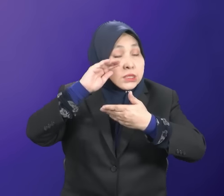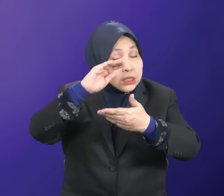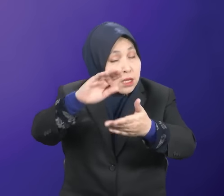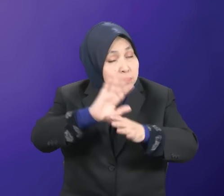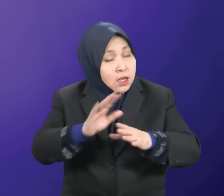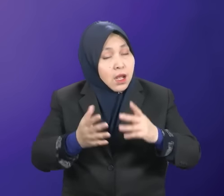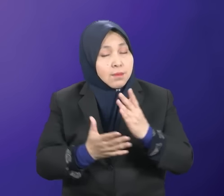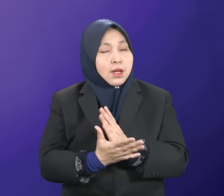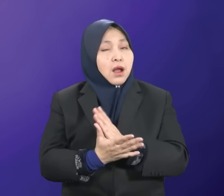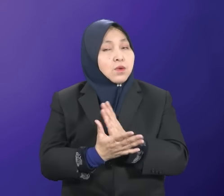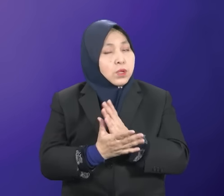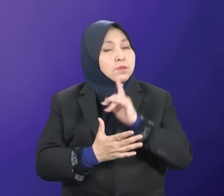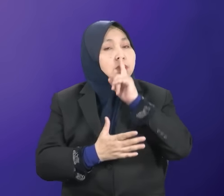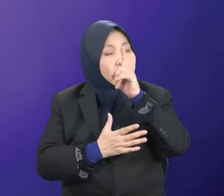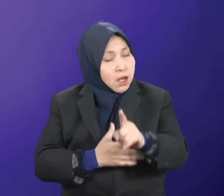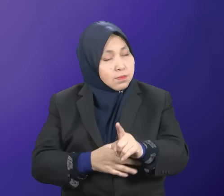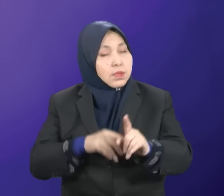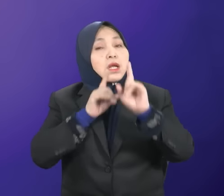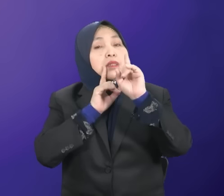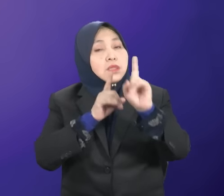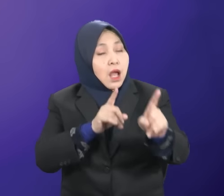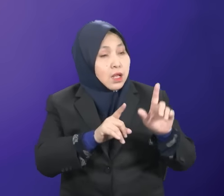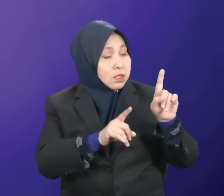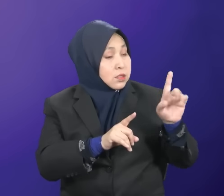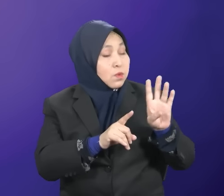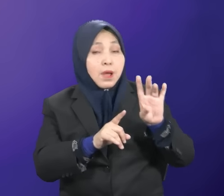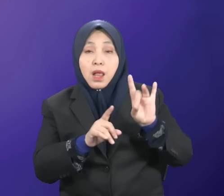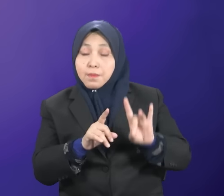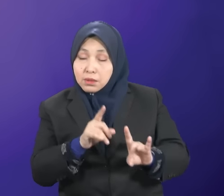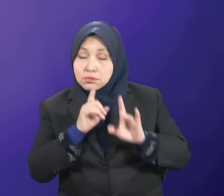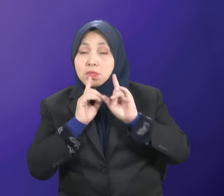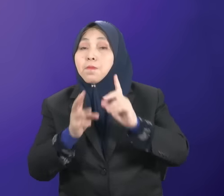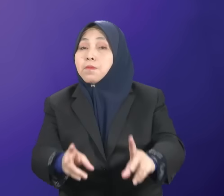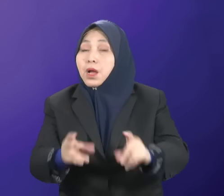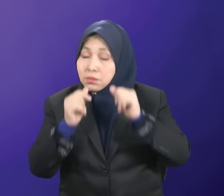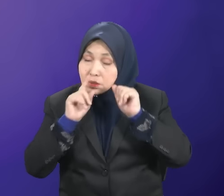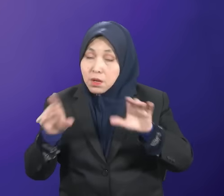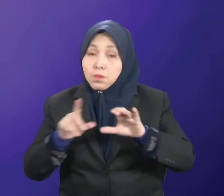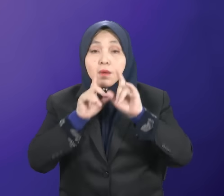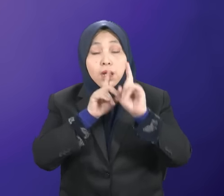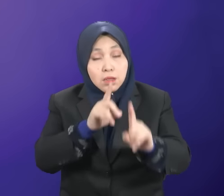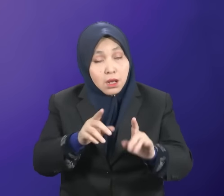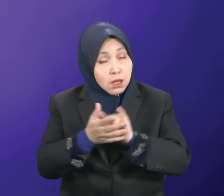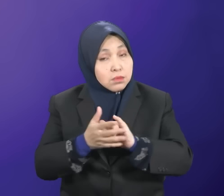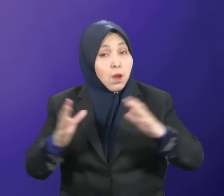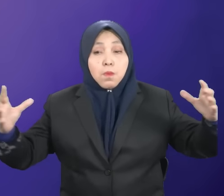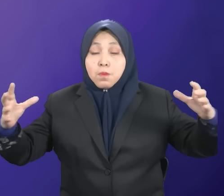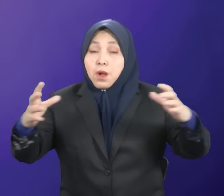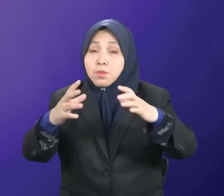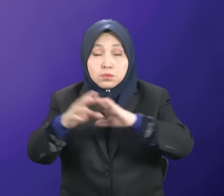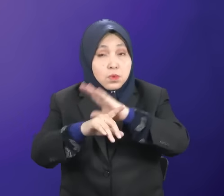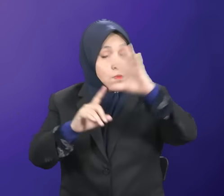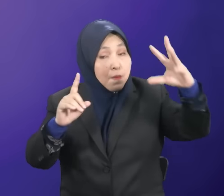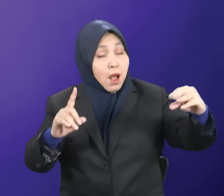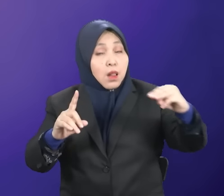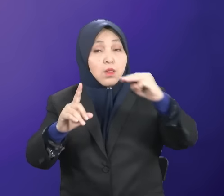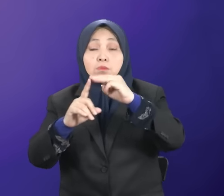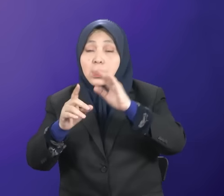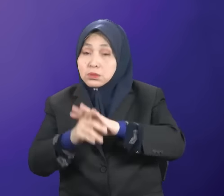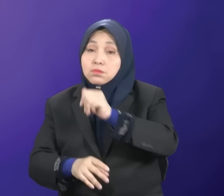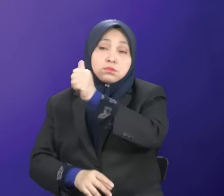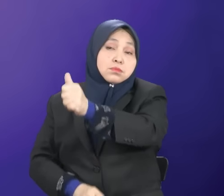148 perintah bersegera dalam kebaikan dan pengumpulan semua makhluk suatu hari nanti di mana